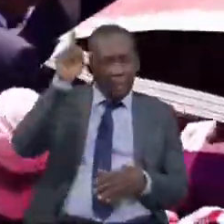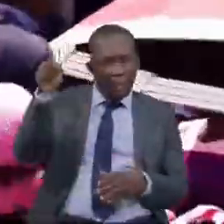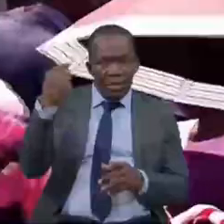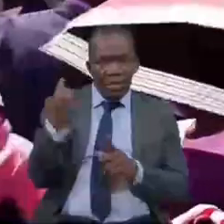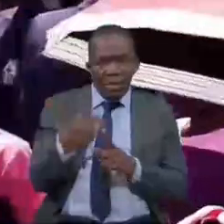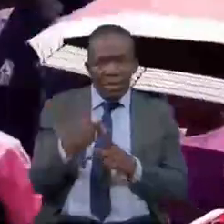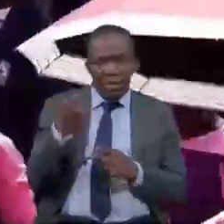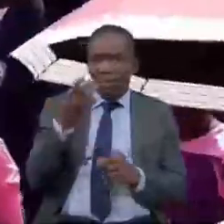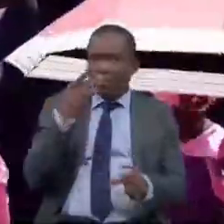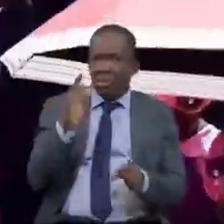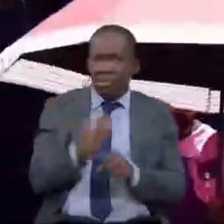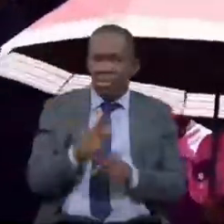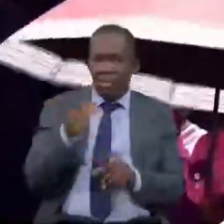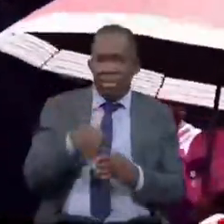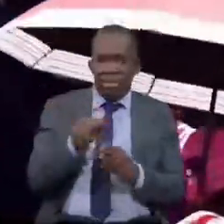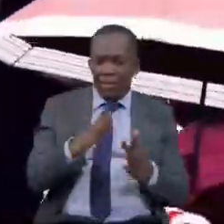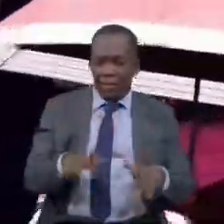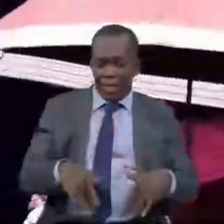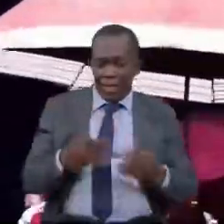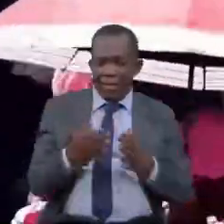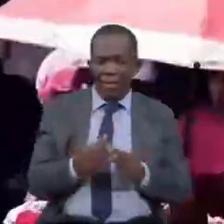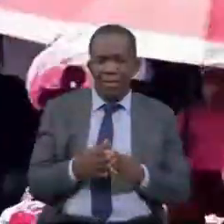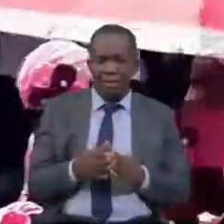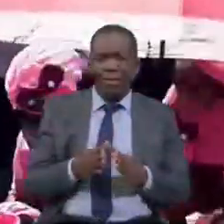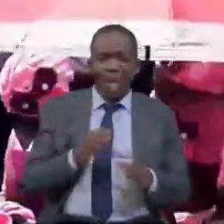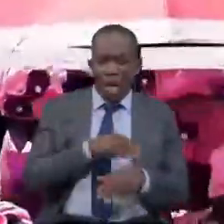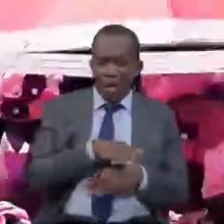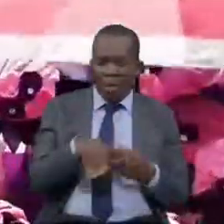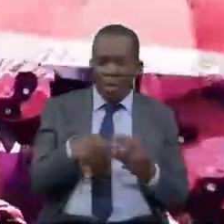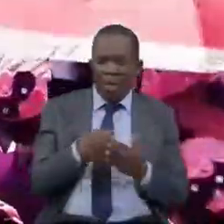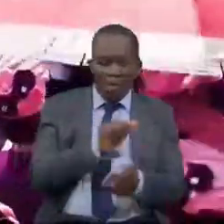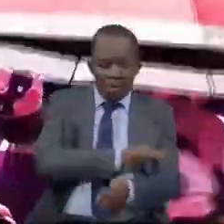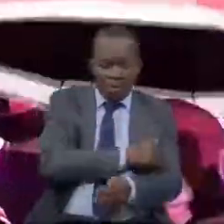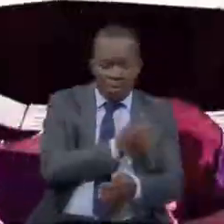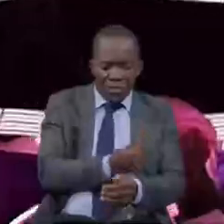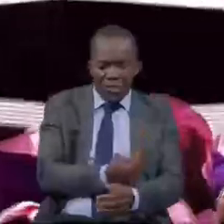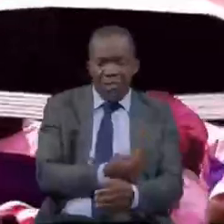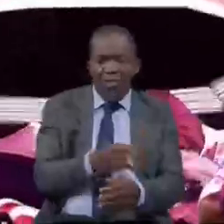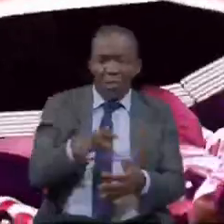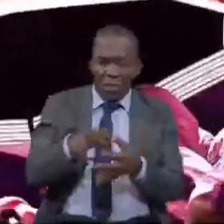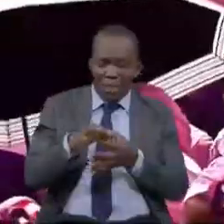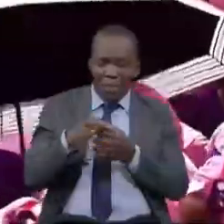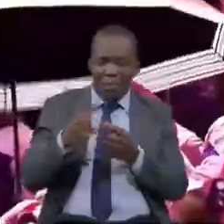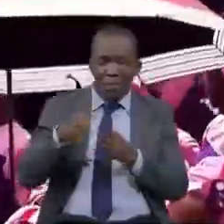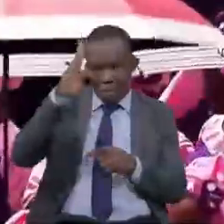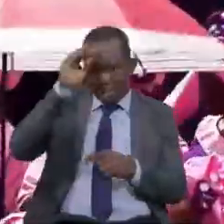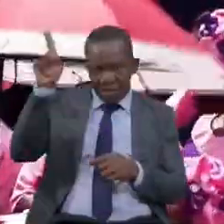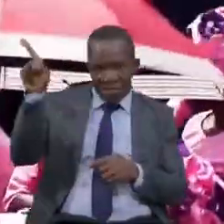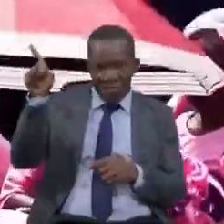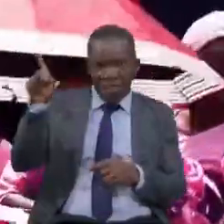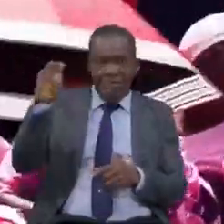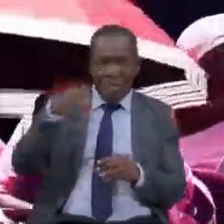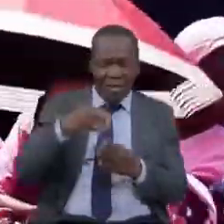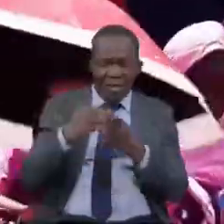Et tu sais, toute autorité lui appartient. Dans le ciel et sur la